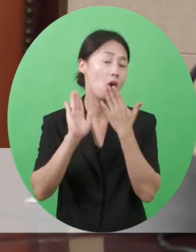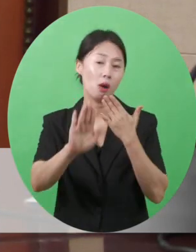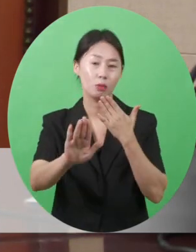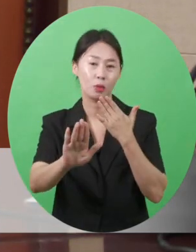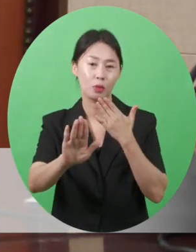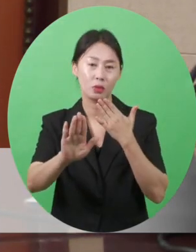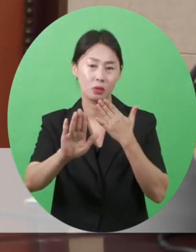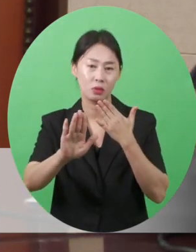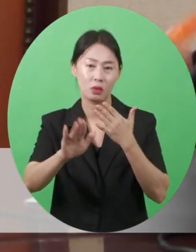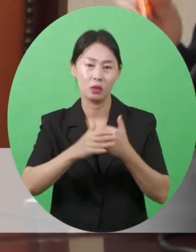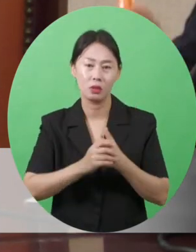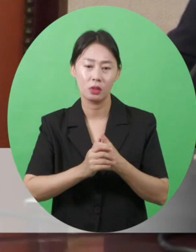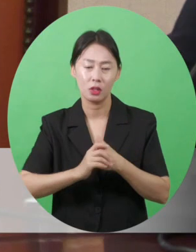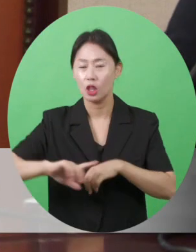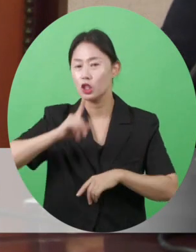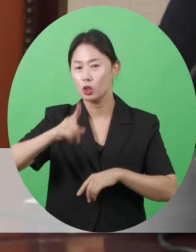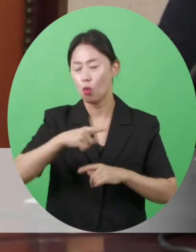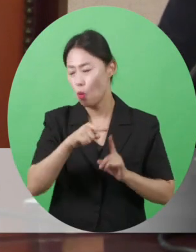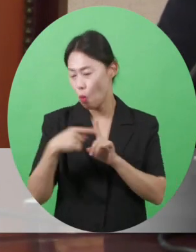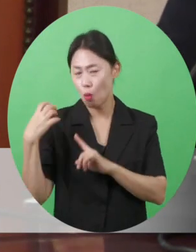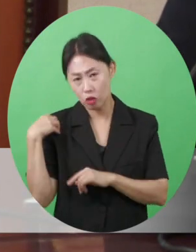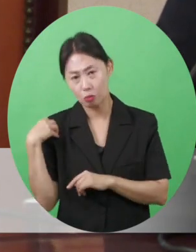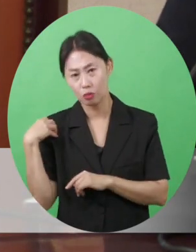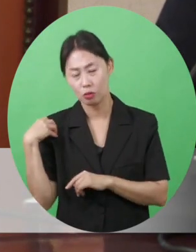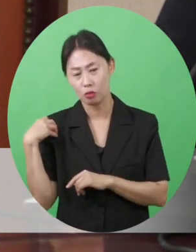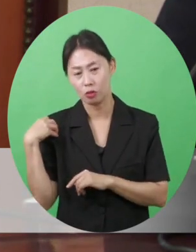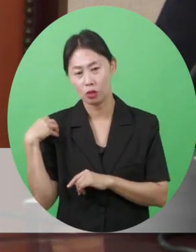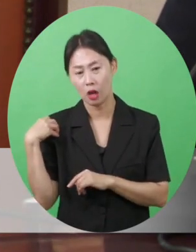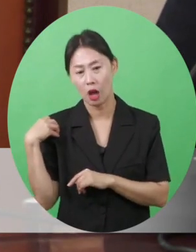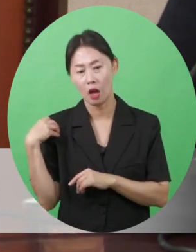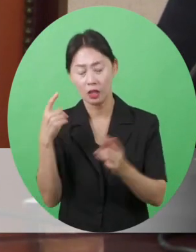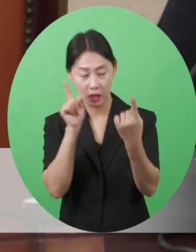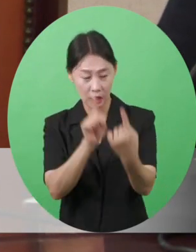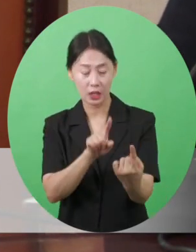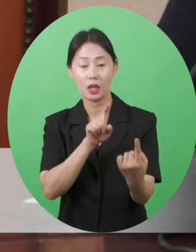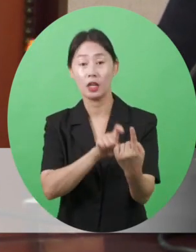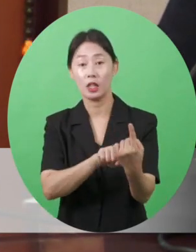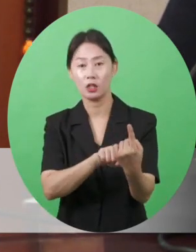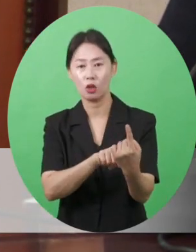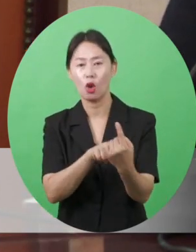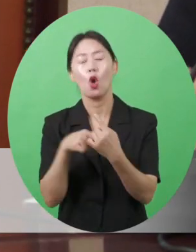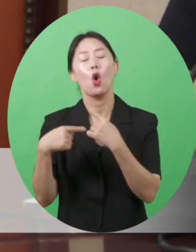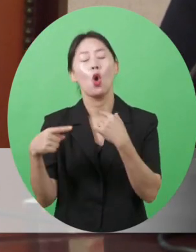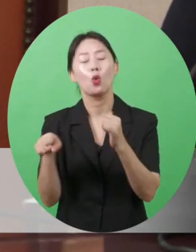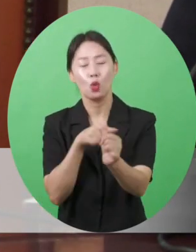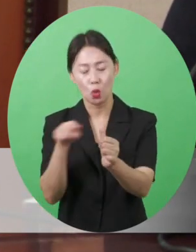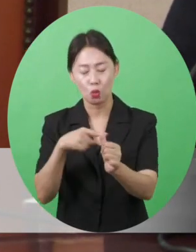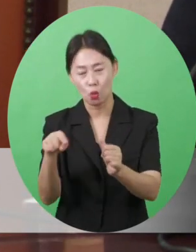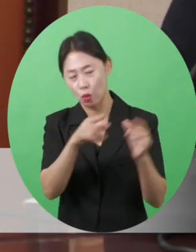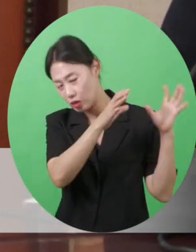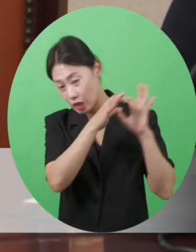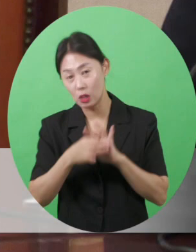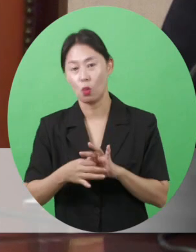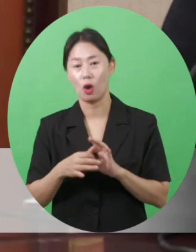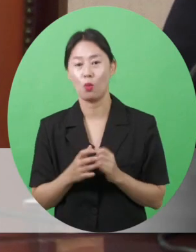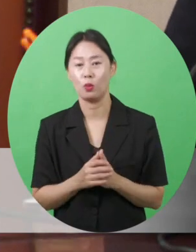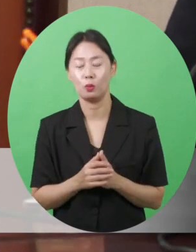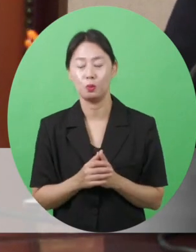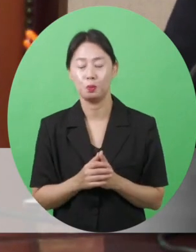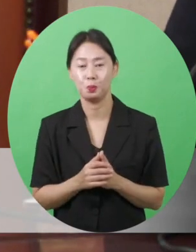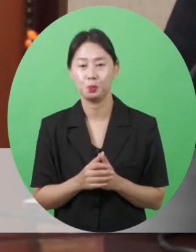부분에 대해서 신고 의무 자 대상에 대한 교육도 좀 적극적으로 시키고